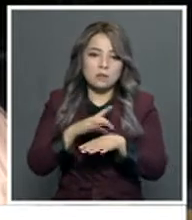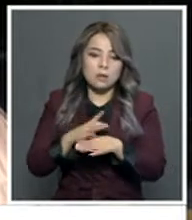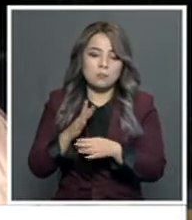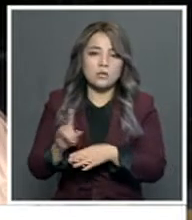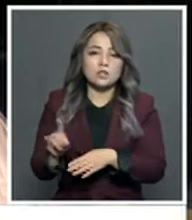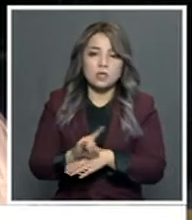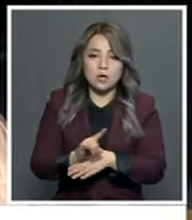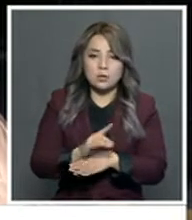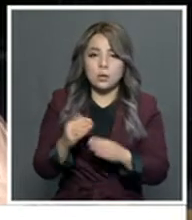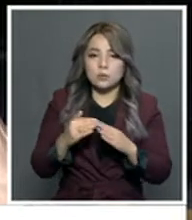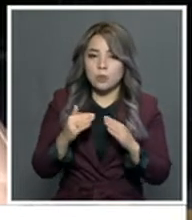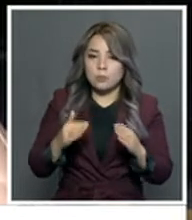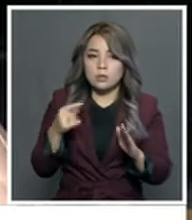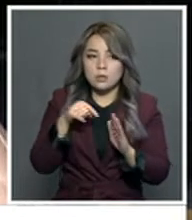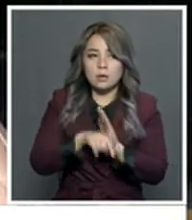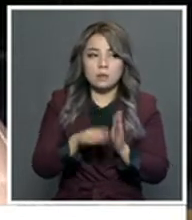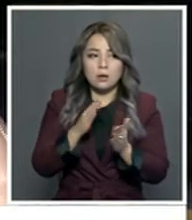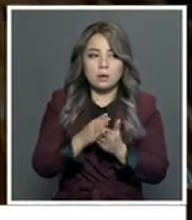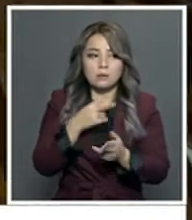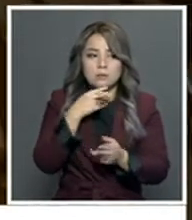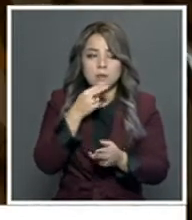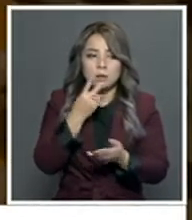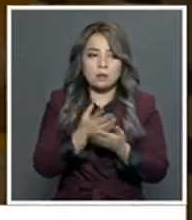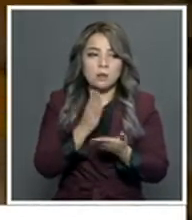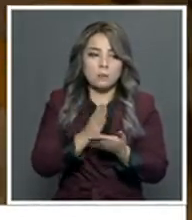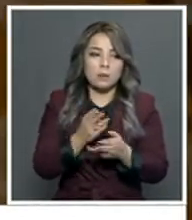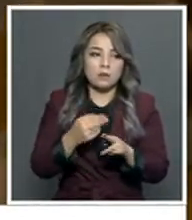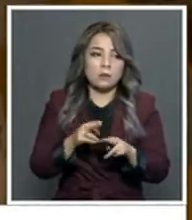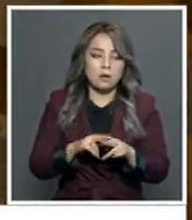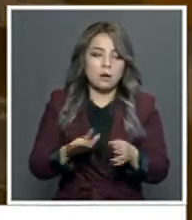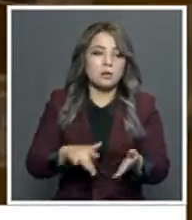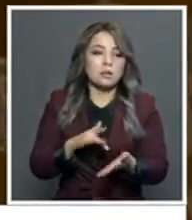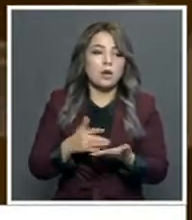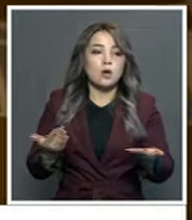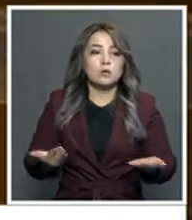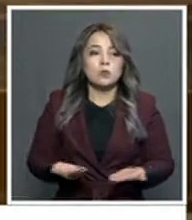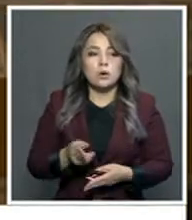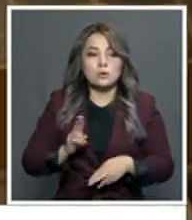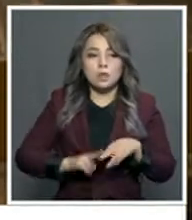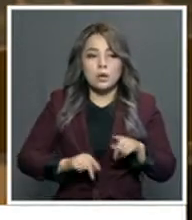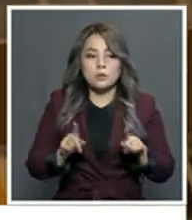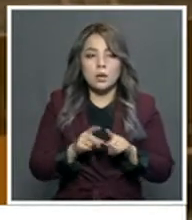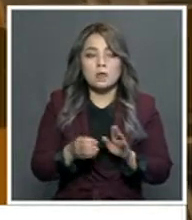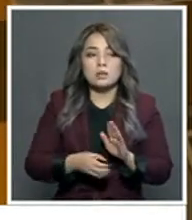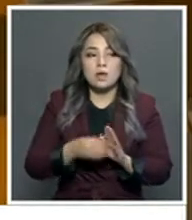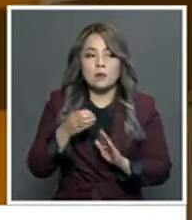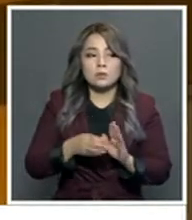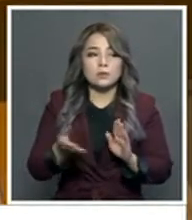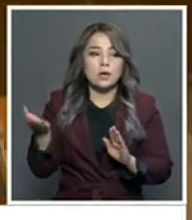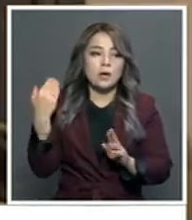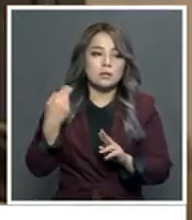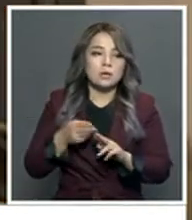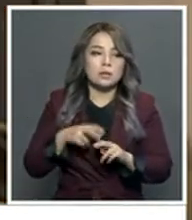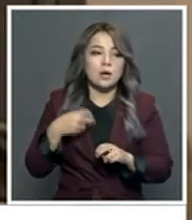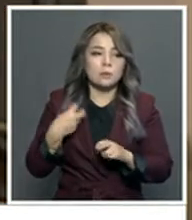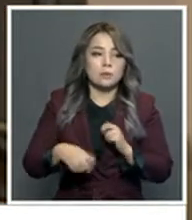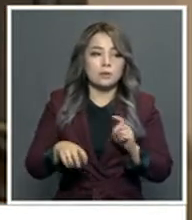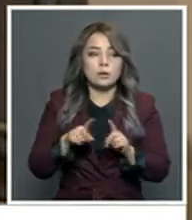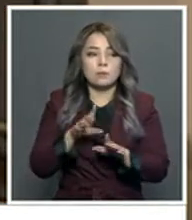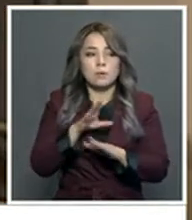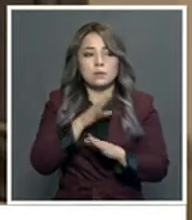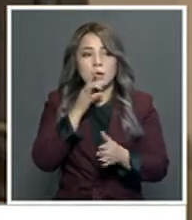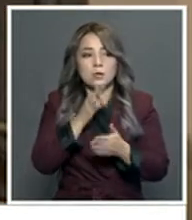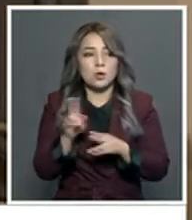жүгіріп жүр үйде. Енді жетпегені сол. Қалалық құрылыс бөліміндегілер бұл үйдің лифтісінде әуел бастан ақау болғанын айтады.